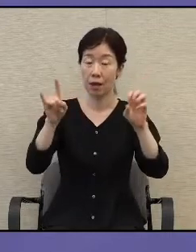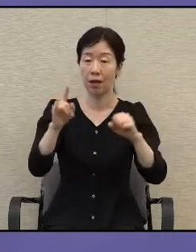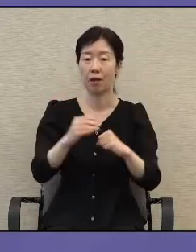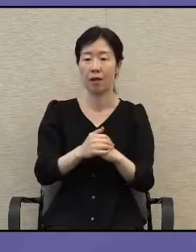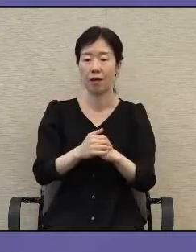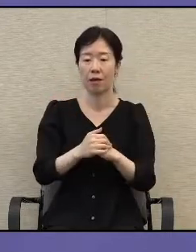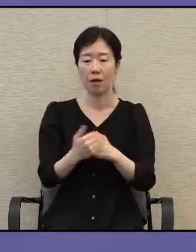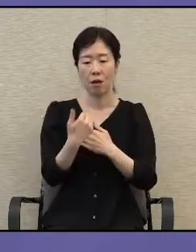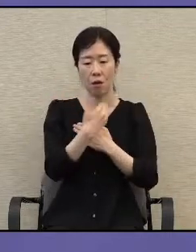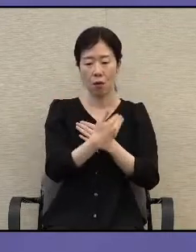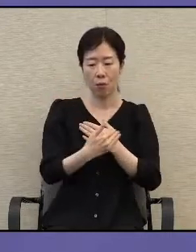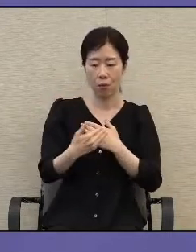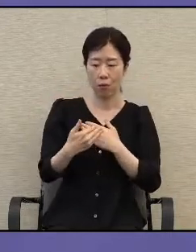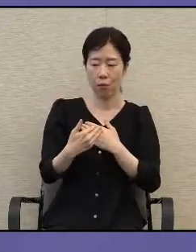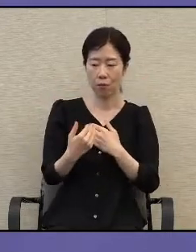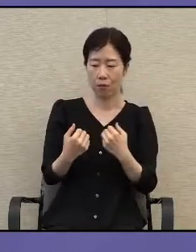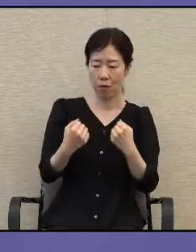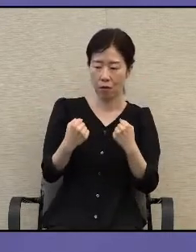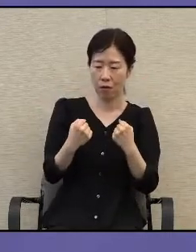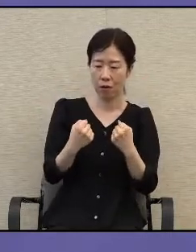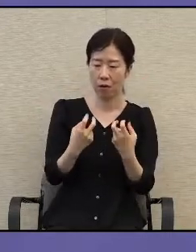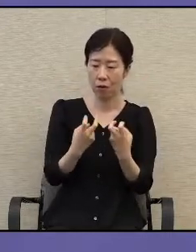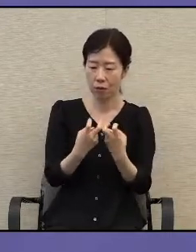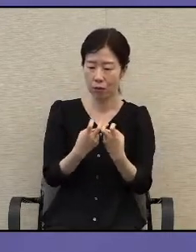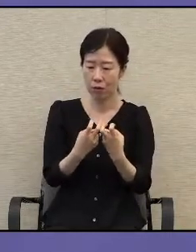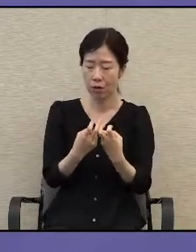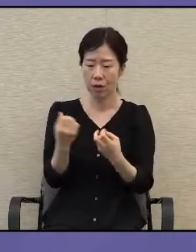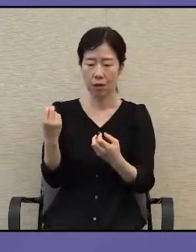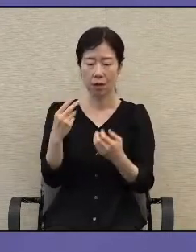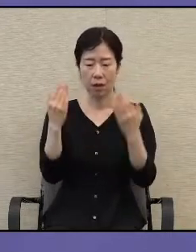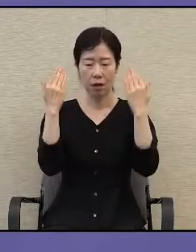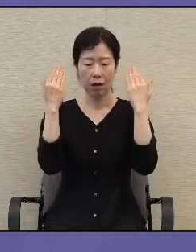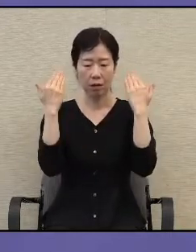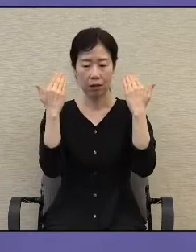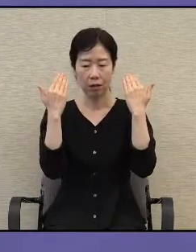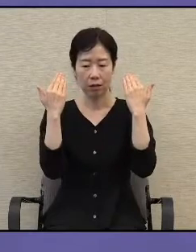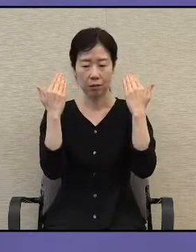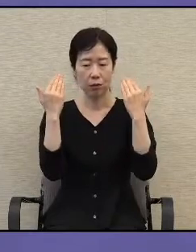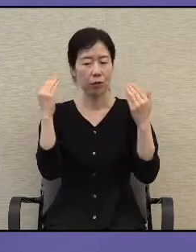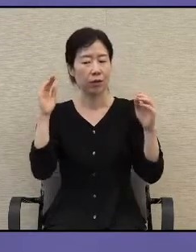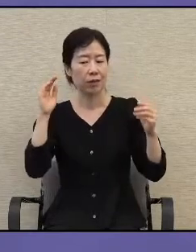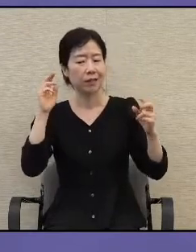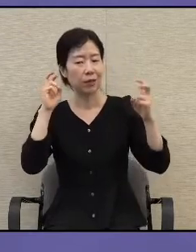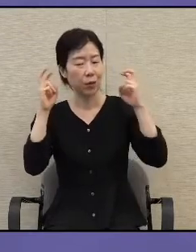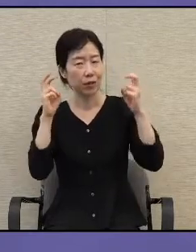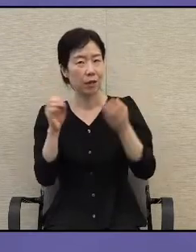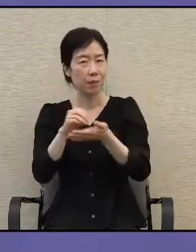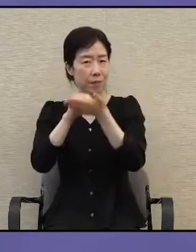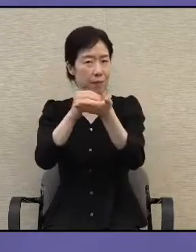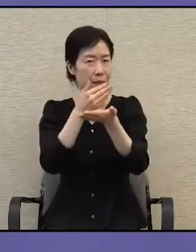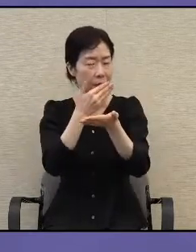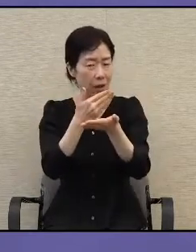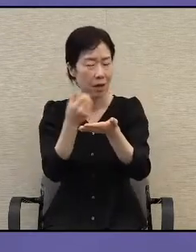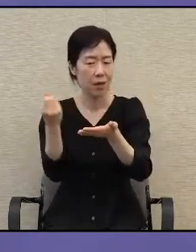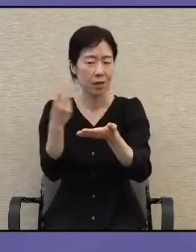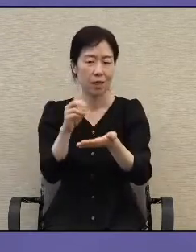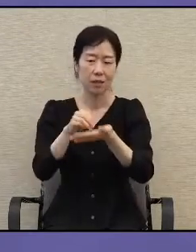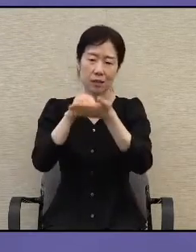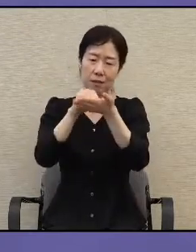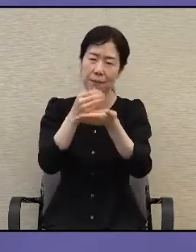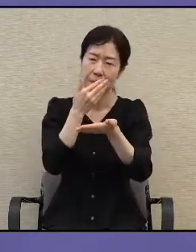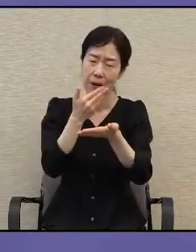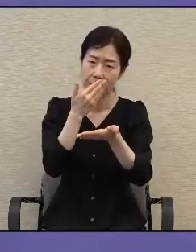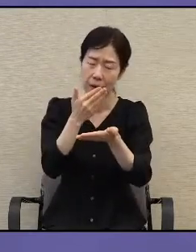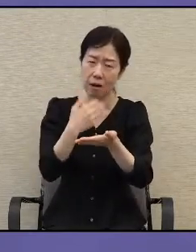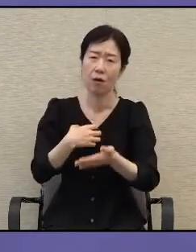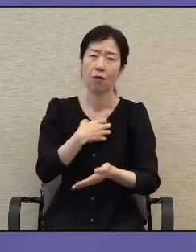대한 걱정이나 실직 이나 직장 복귀 어려움에 이제 스트레스 요인으로 많이 제시를 하셨습니다. 자살 생각 같은